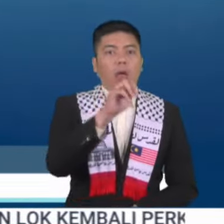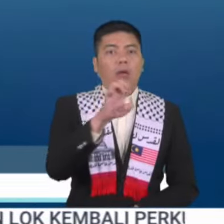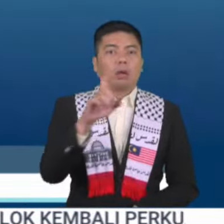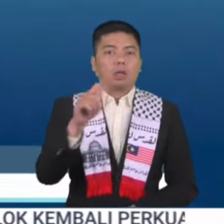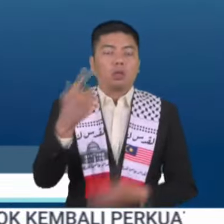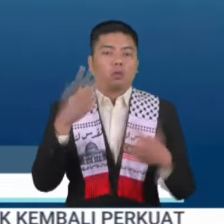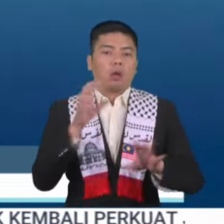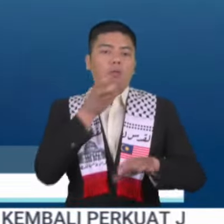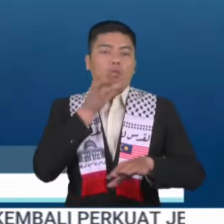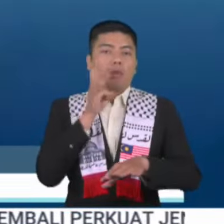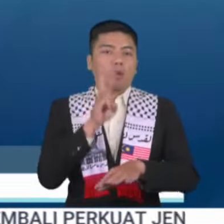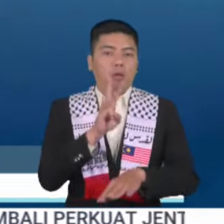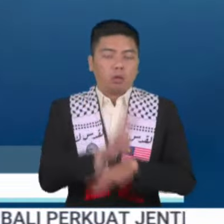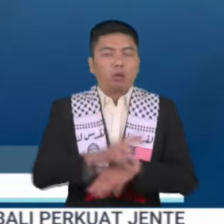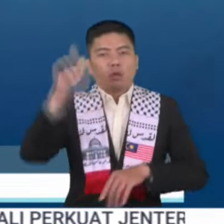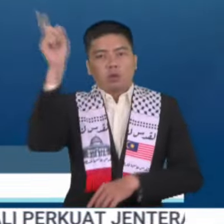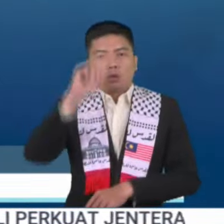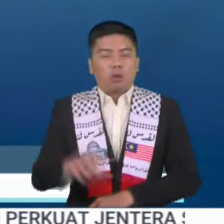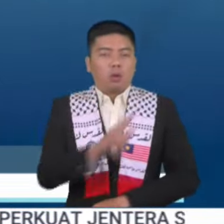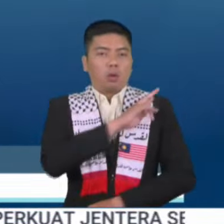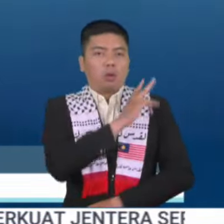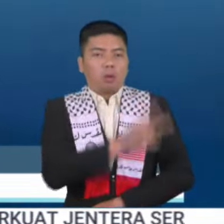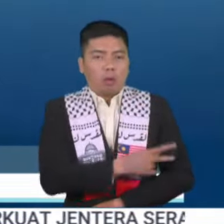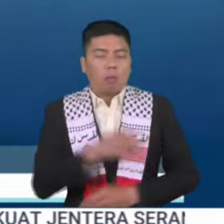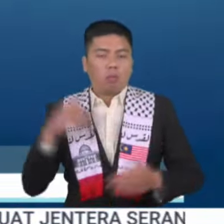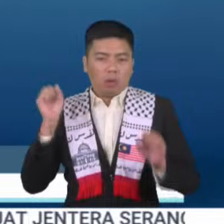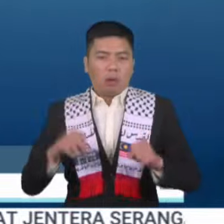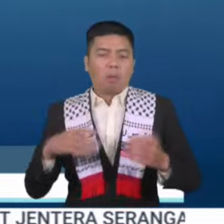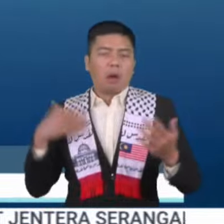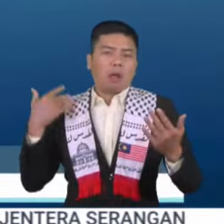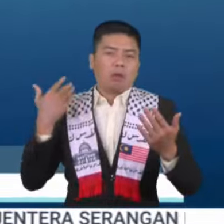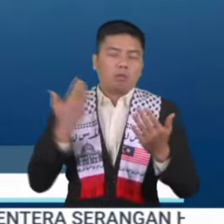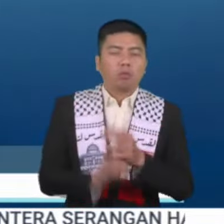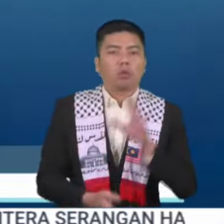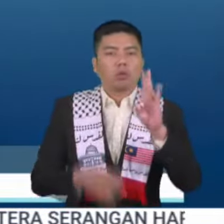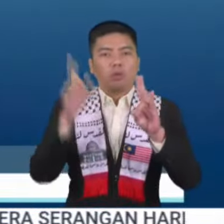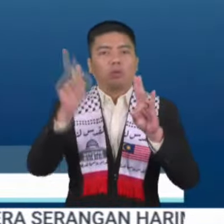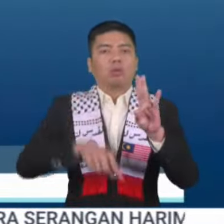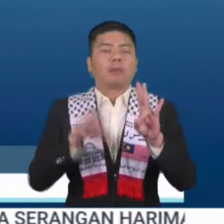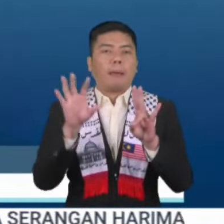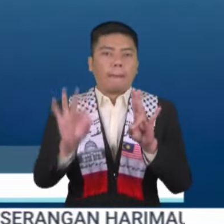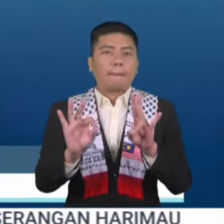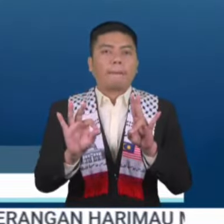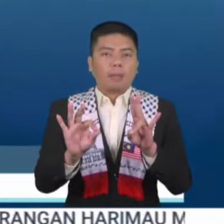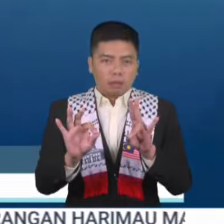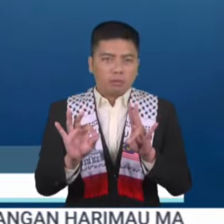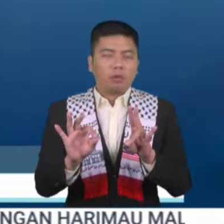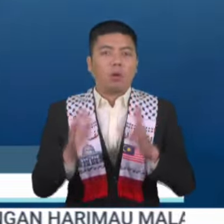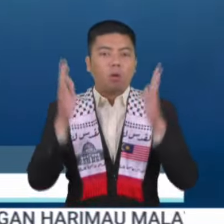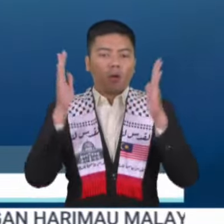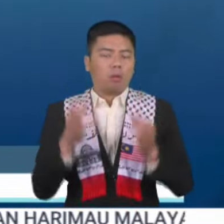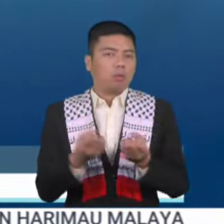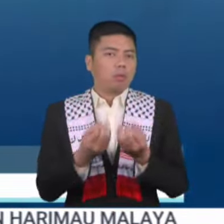Meteorologi mengeluarkan amaran ribut petir dan hujan lebat dicangka berlarutan sehingga 7 September.